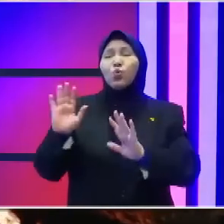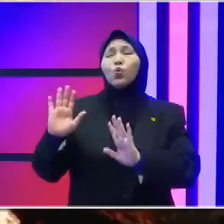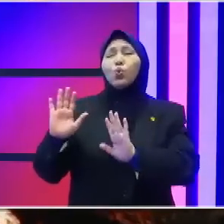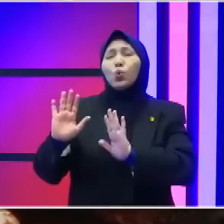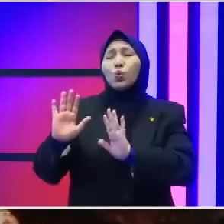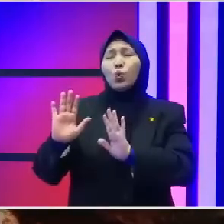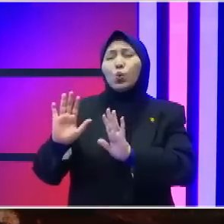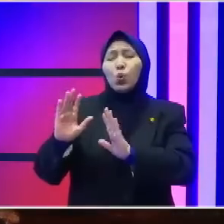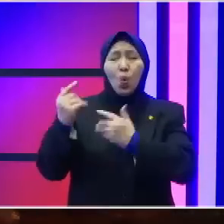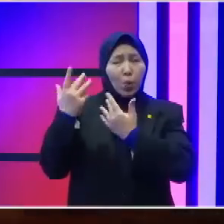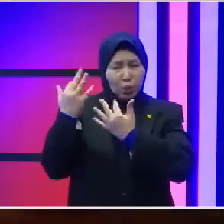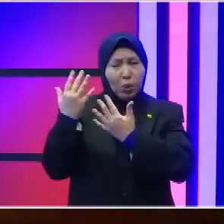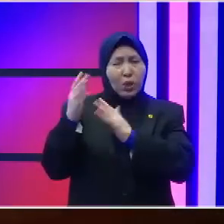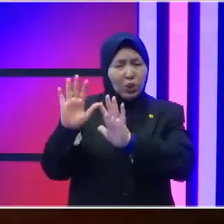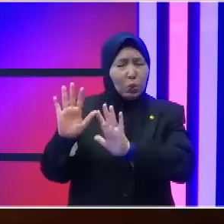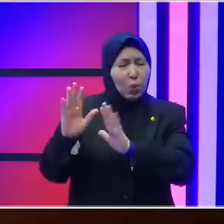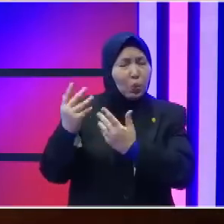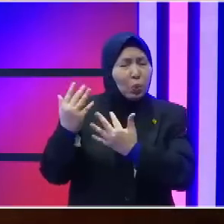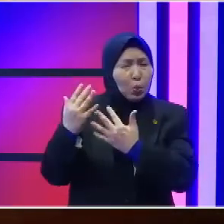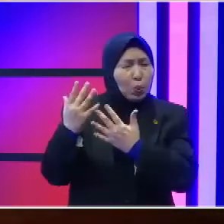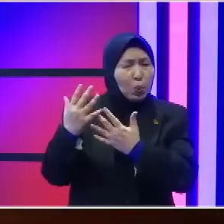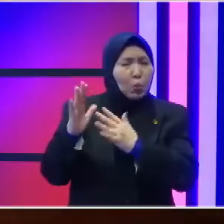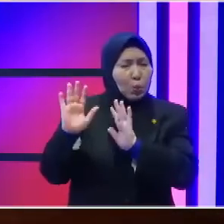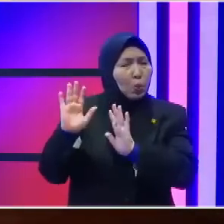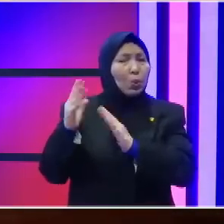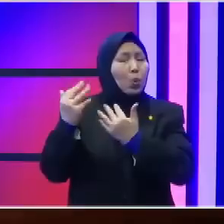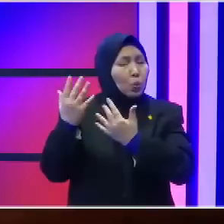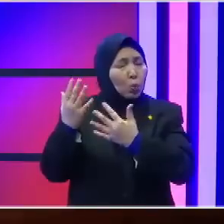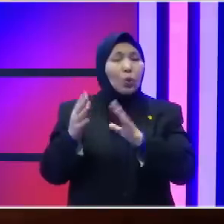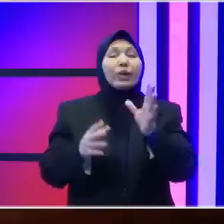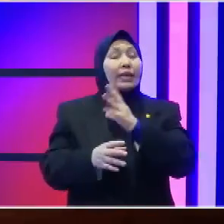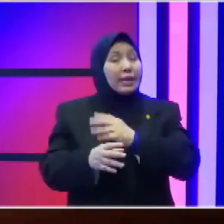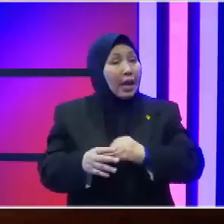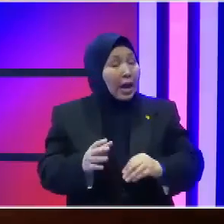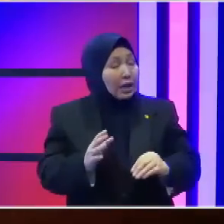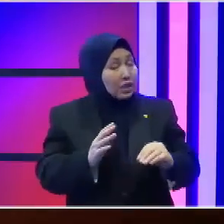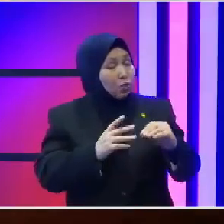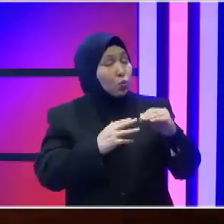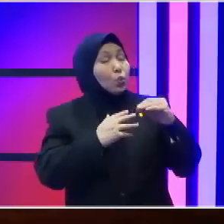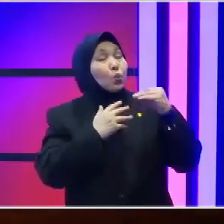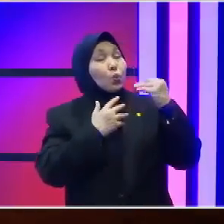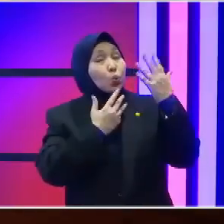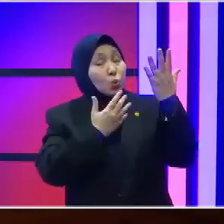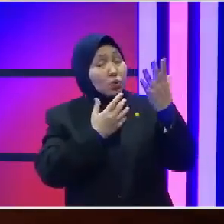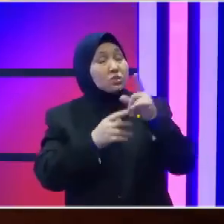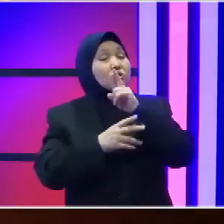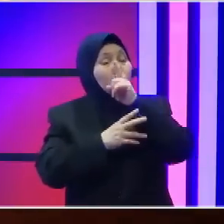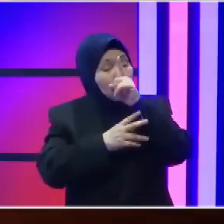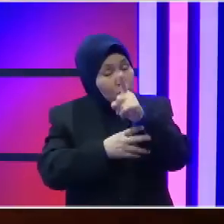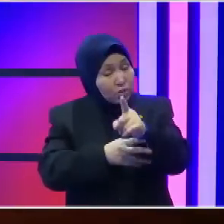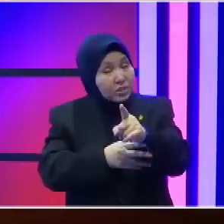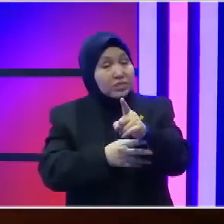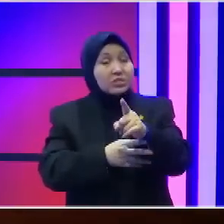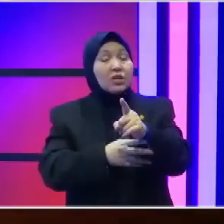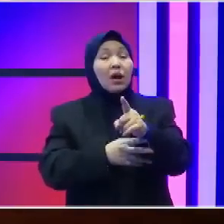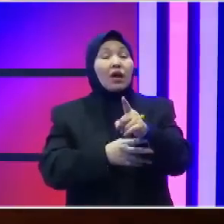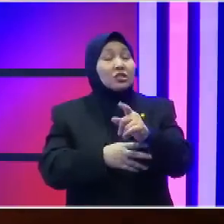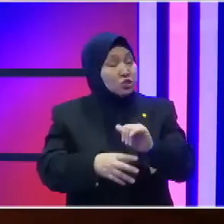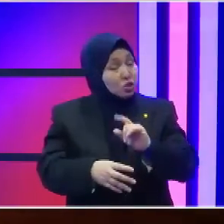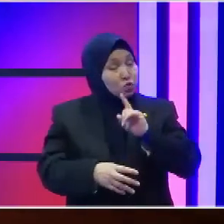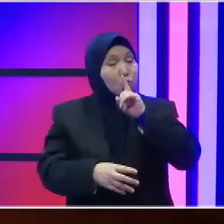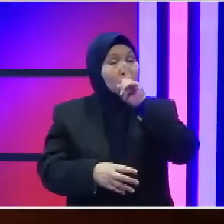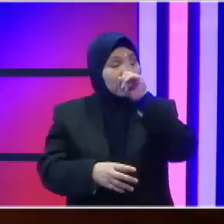tunggu kejap ya, kuthu itu maksudnya apa, tunggu dan nantikan. Sesungguhnya inni anastu